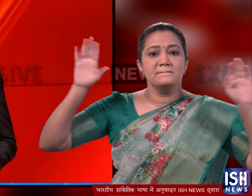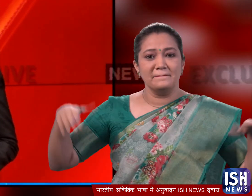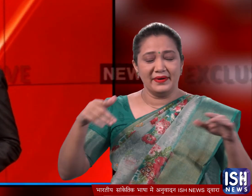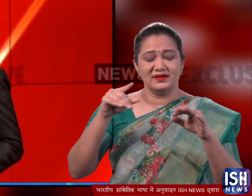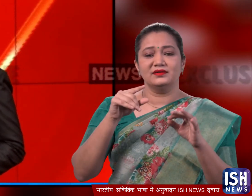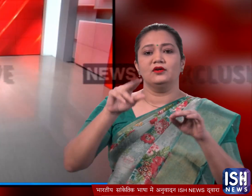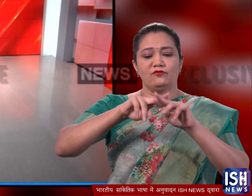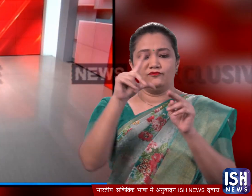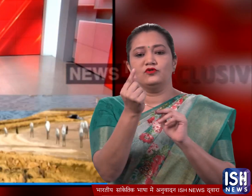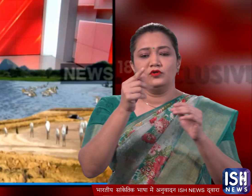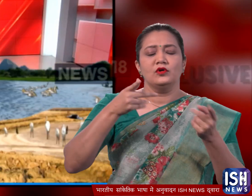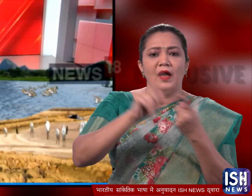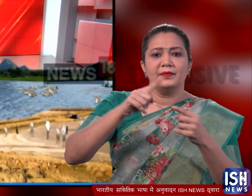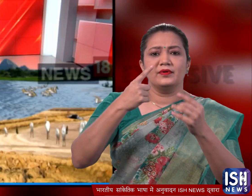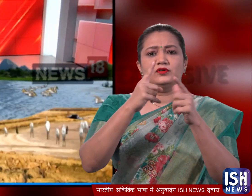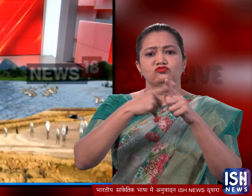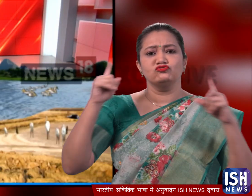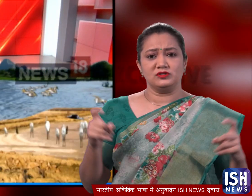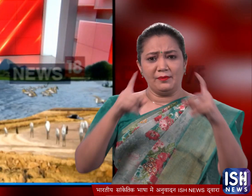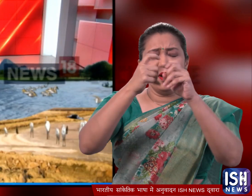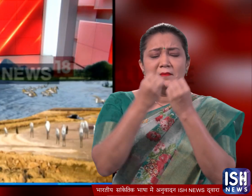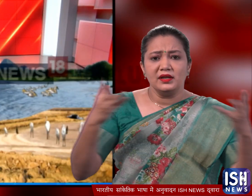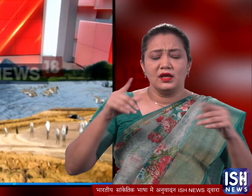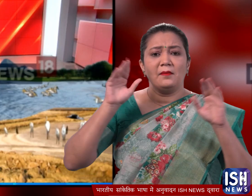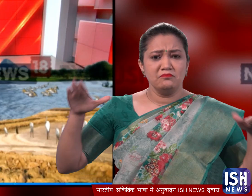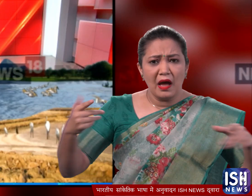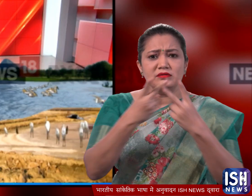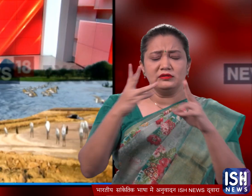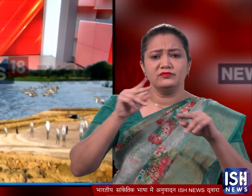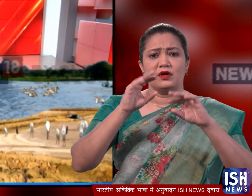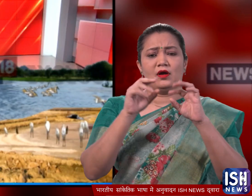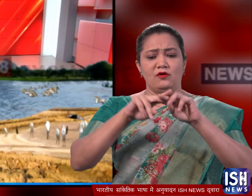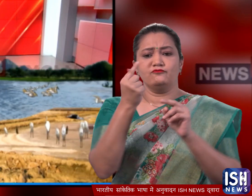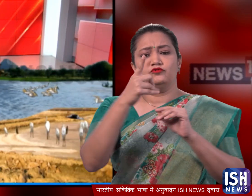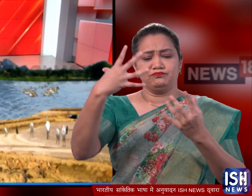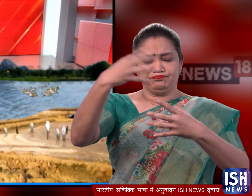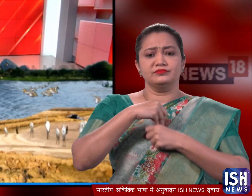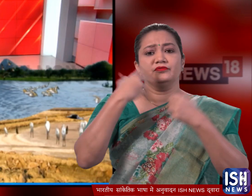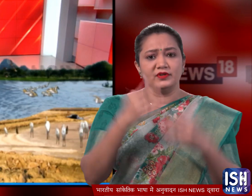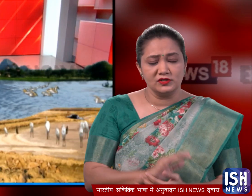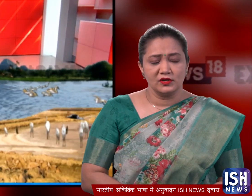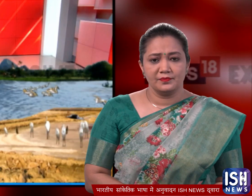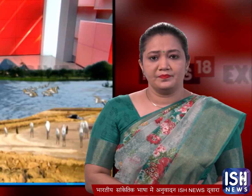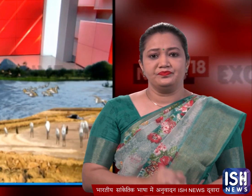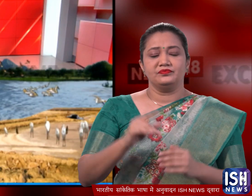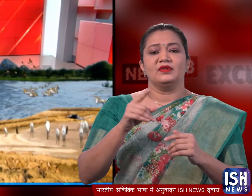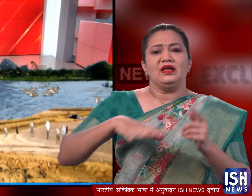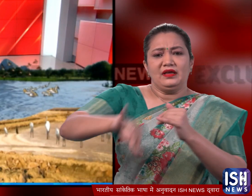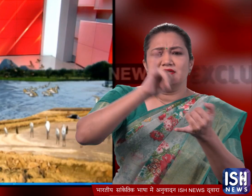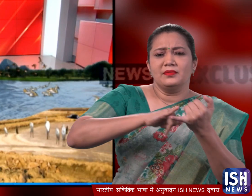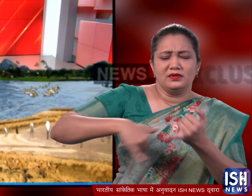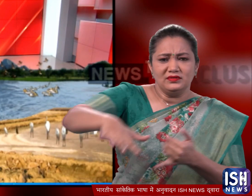बढ़ गया। राजस्थान के पाली जिले के बाद जयपुर में भी कई पक्षी बर्ड फ्लू का शिकार हो गए। बताया गया कि जयपुर के सांभर झील इलाके